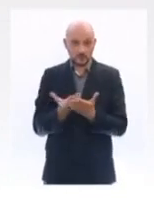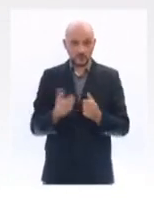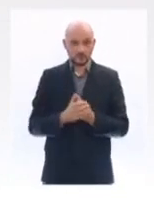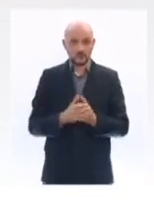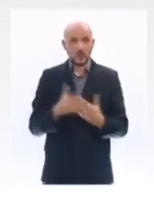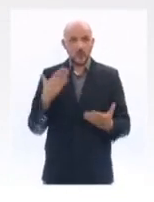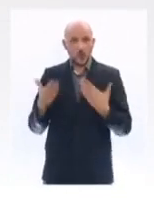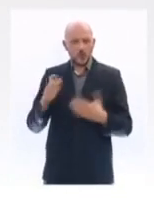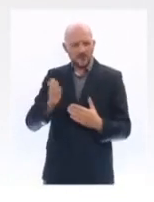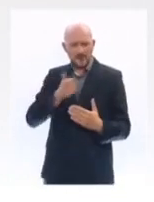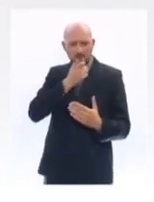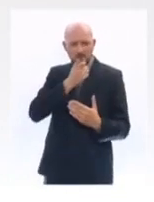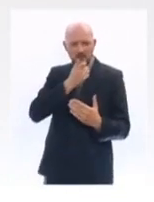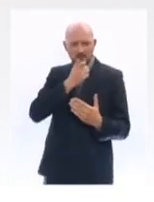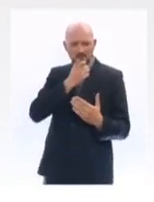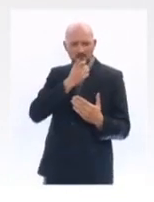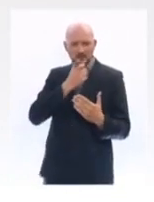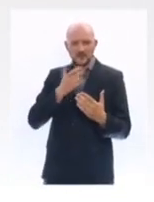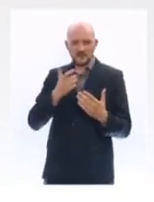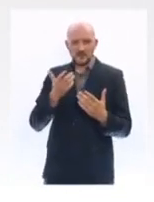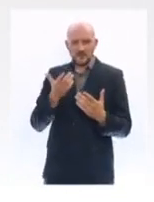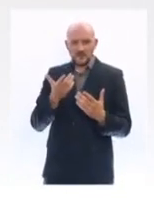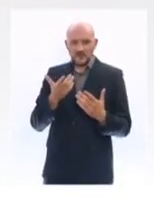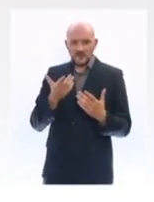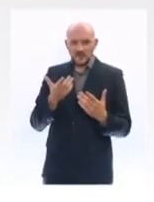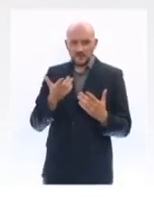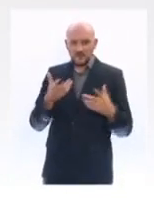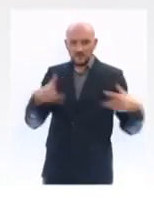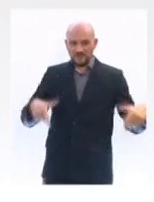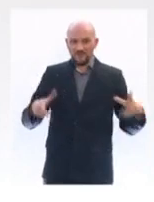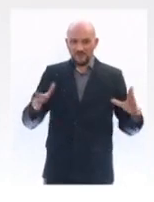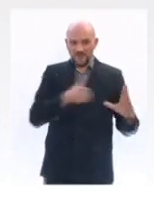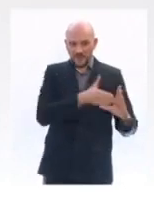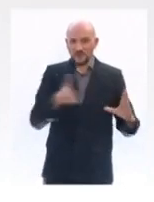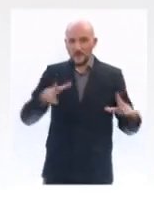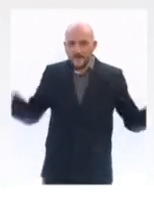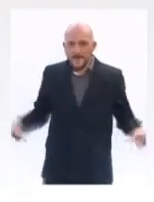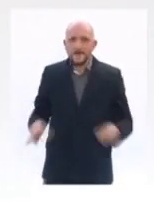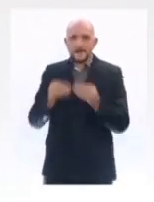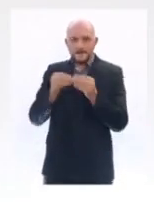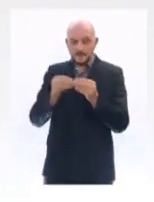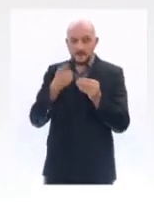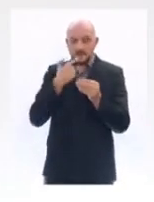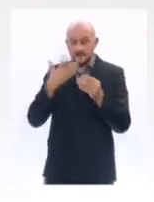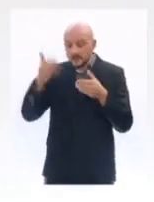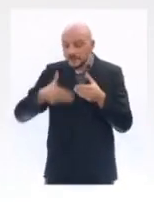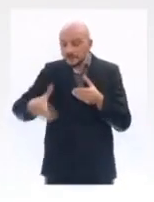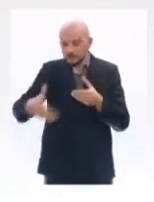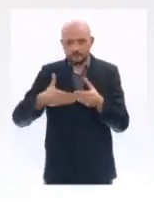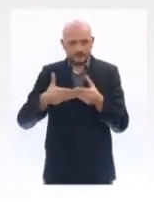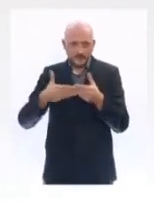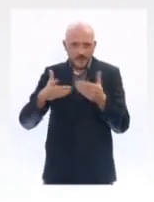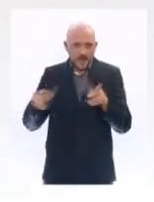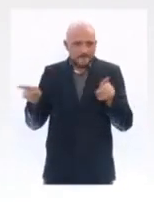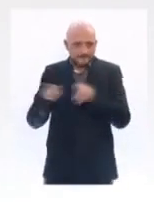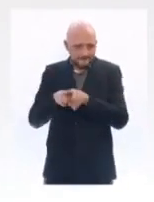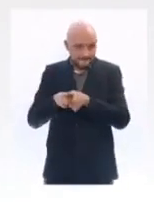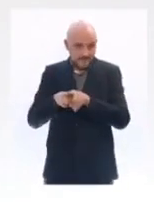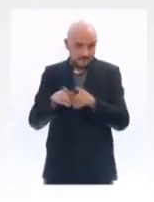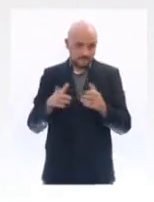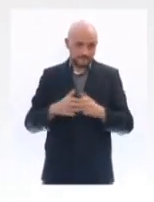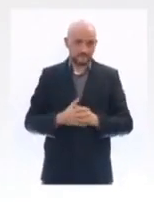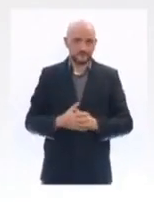et des reports de cotisations sociales, là aussi, même objectif et même pratique. Toutes les entreprises de moins de